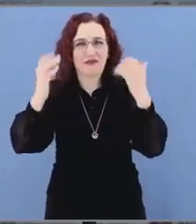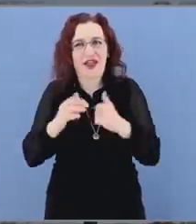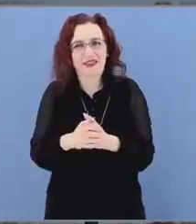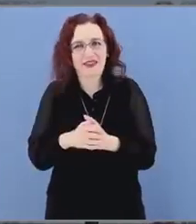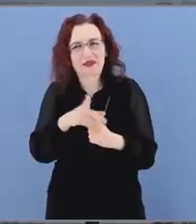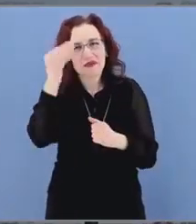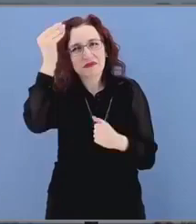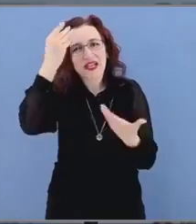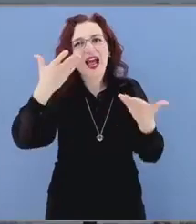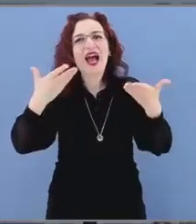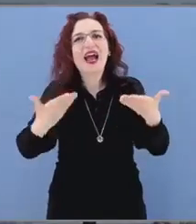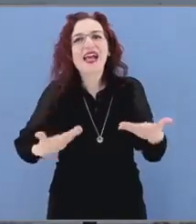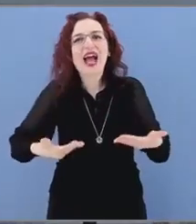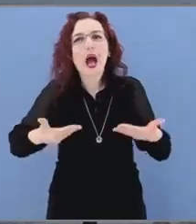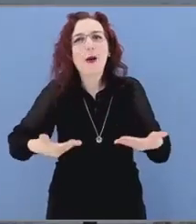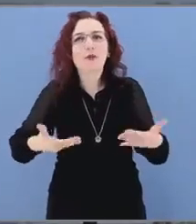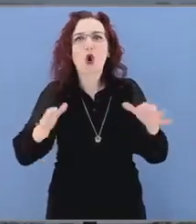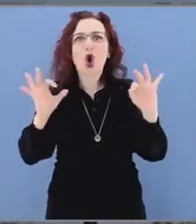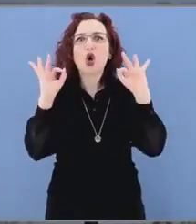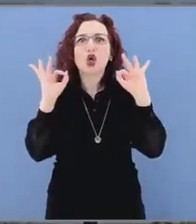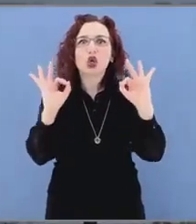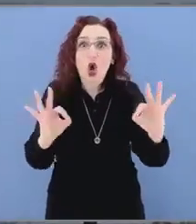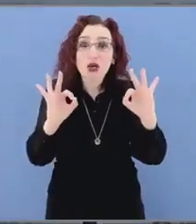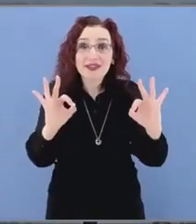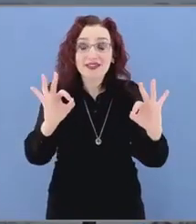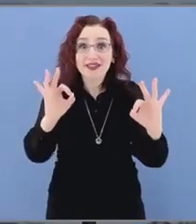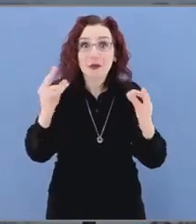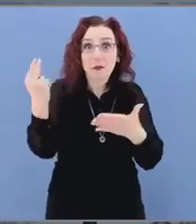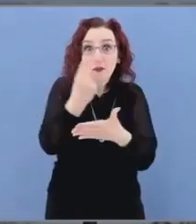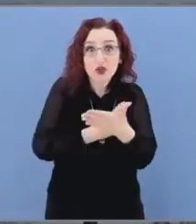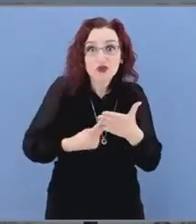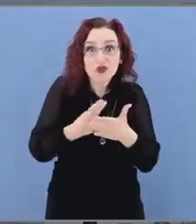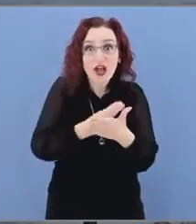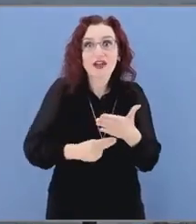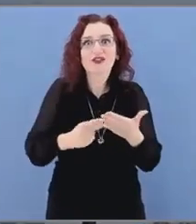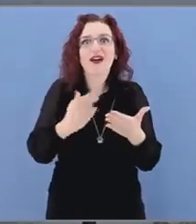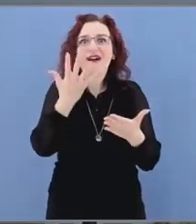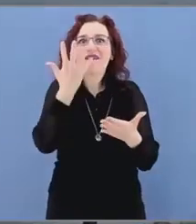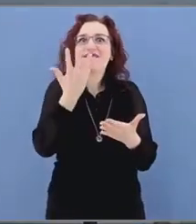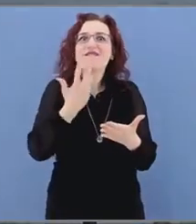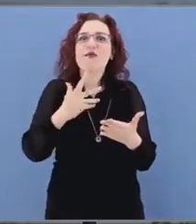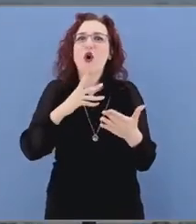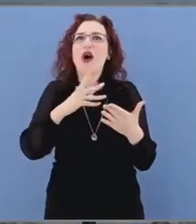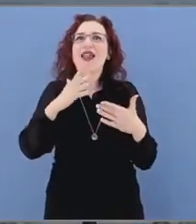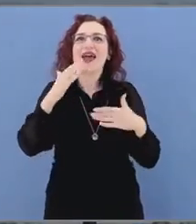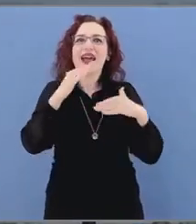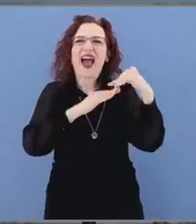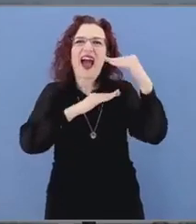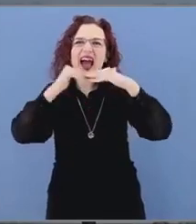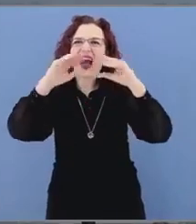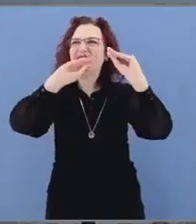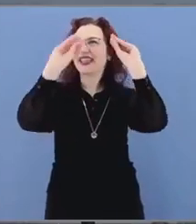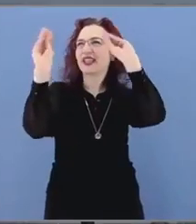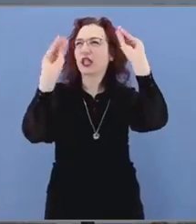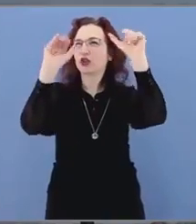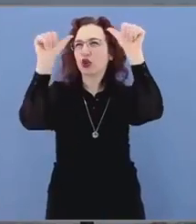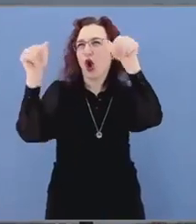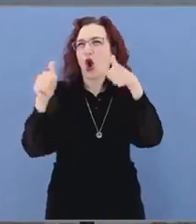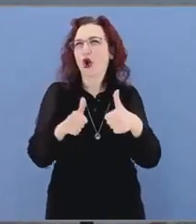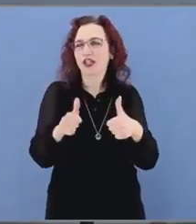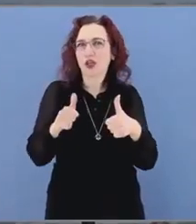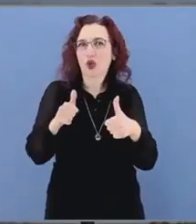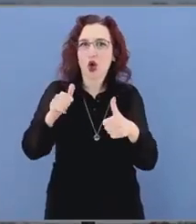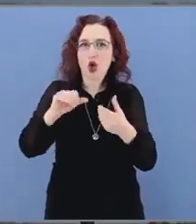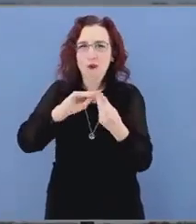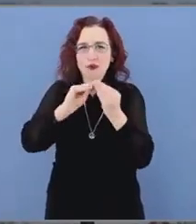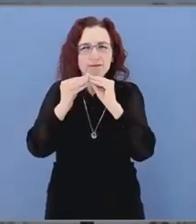una volontà anche di recupero architettonico di quel luogo, è qualcosa che ci fa guardare al